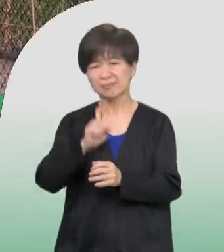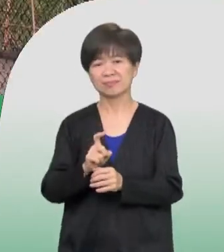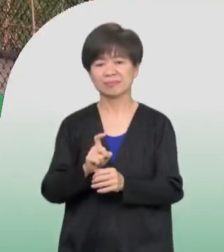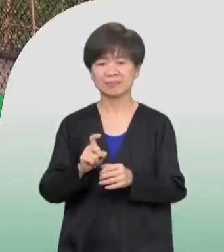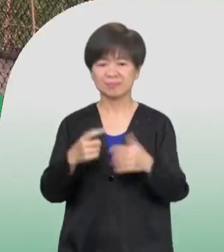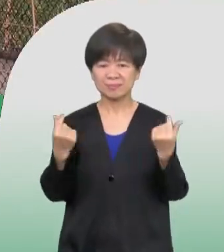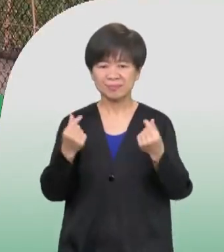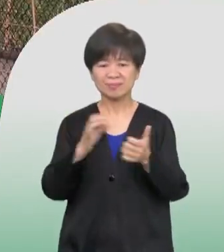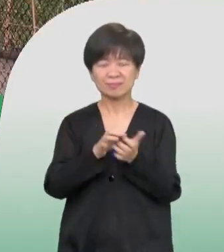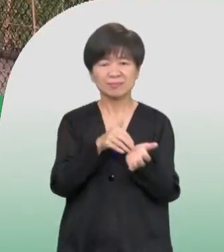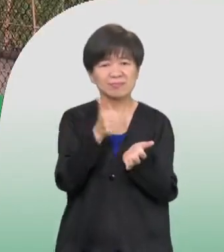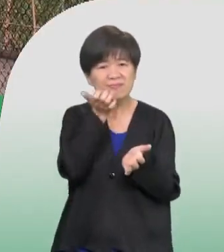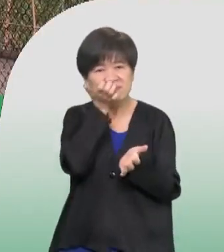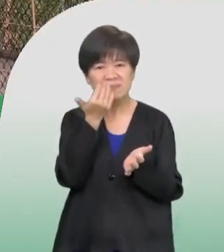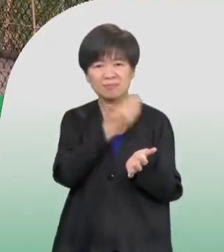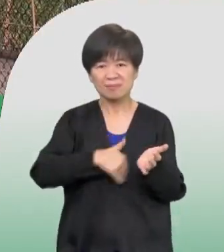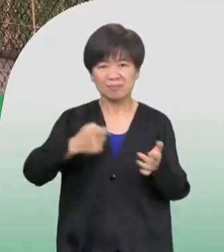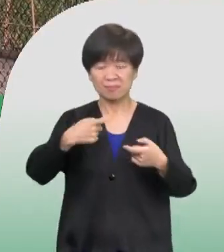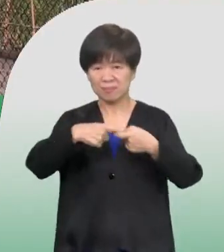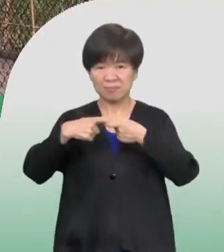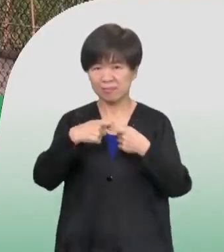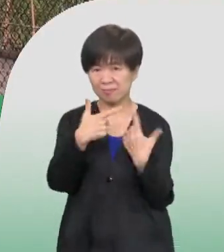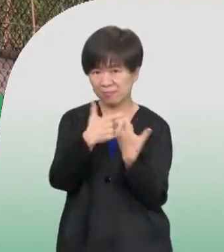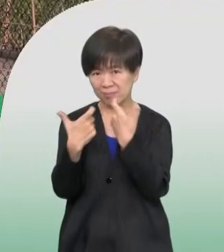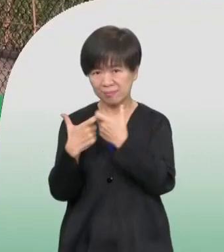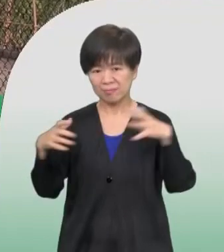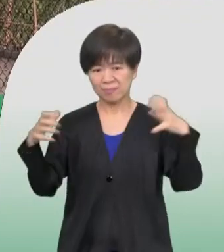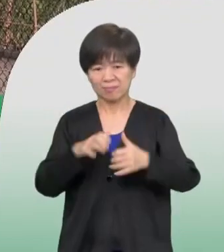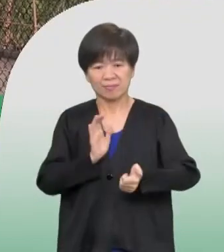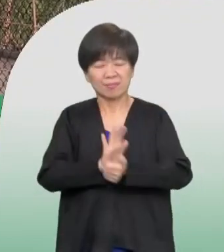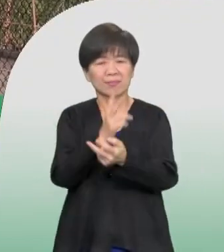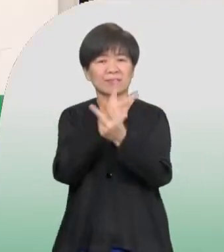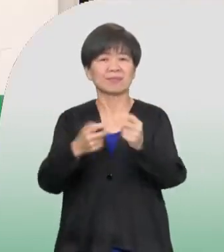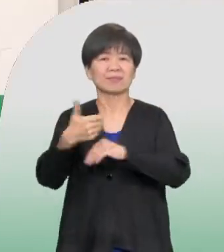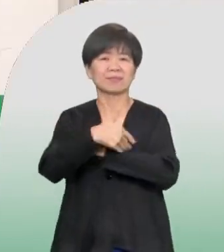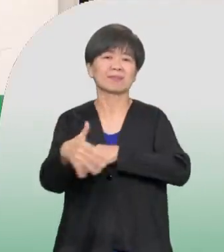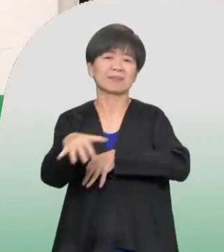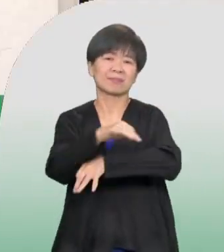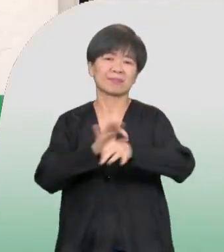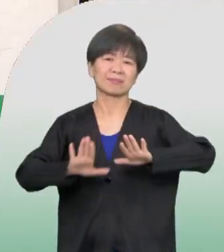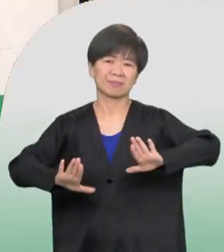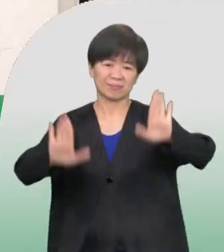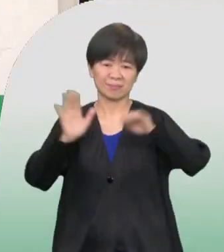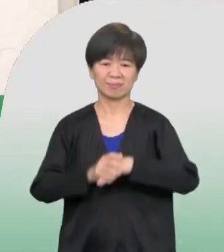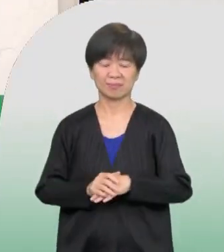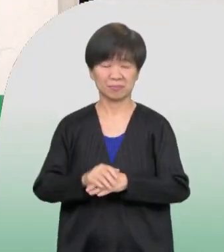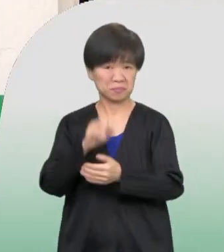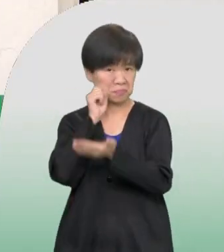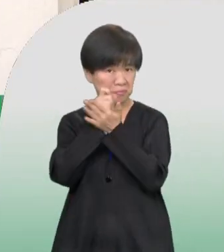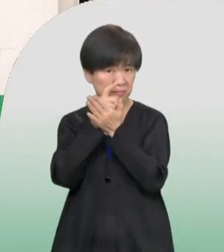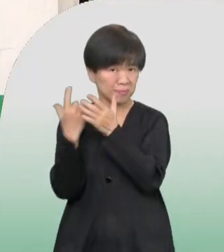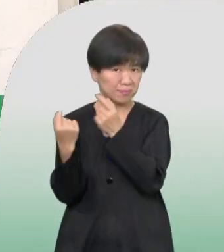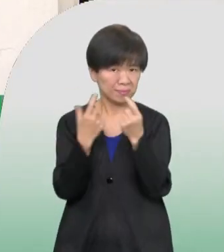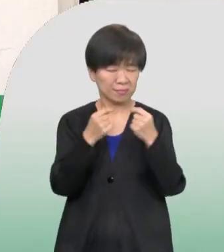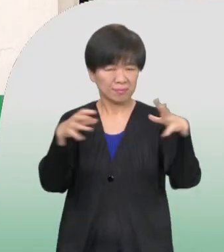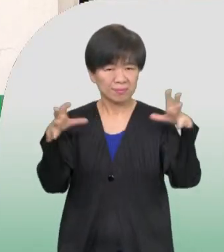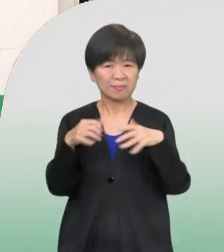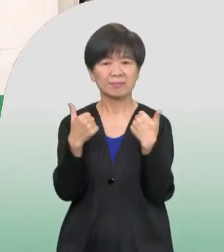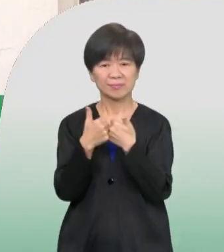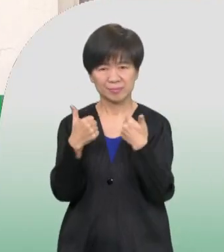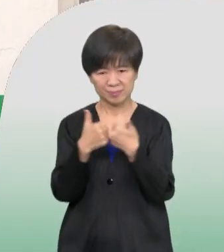软硬体界自然整合，做得进一步带动合作的机制。 天气特征也好，会开得飞，